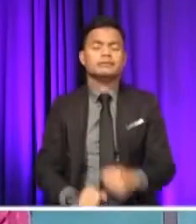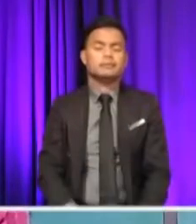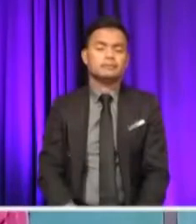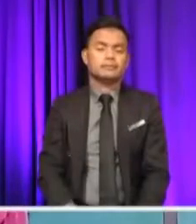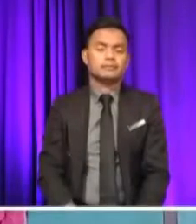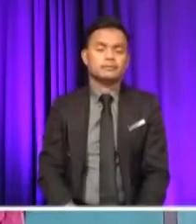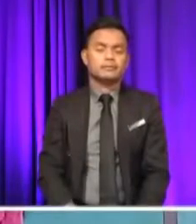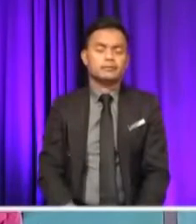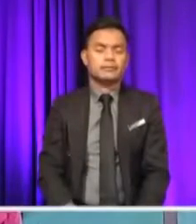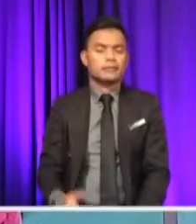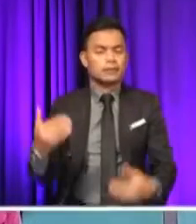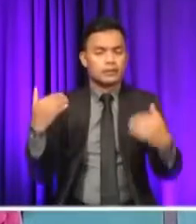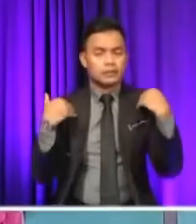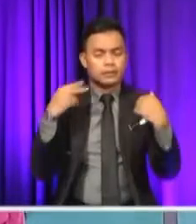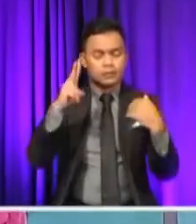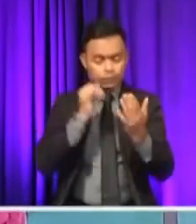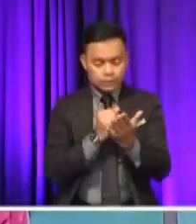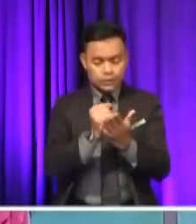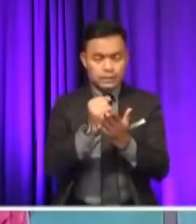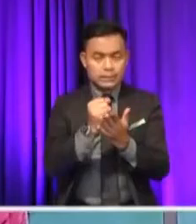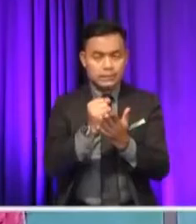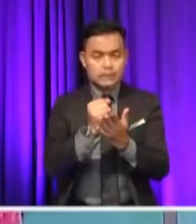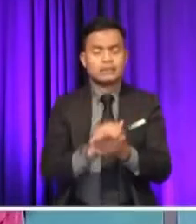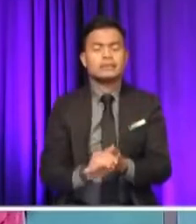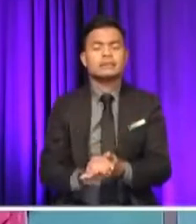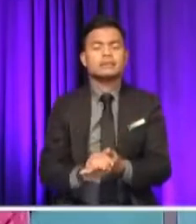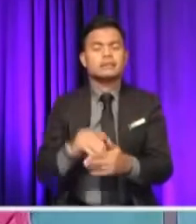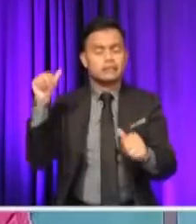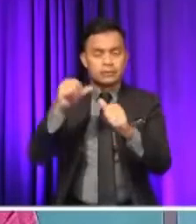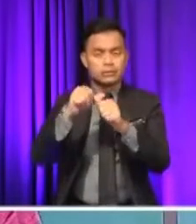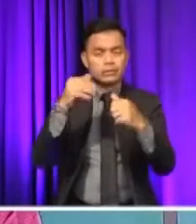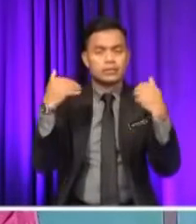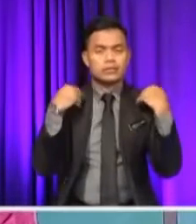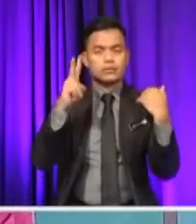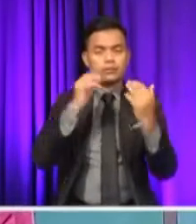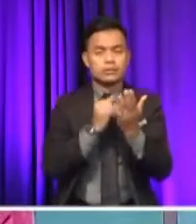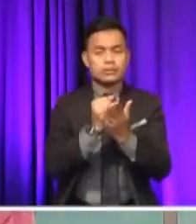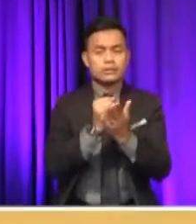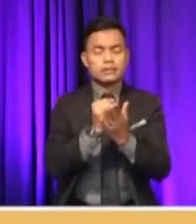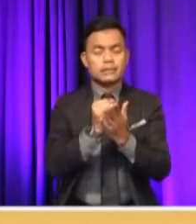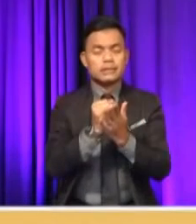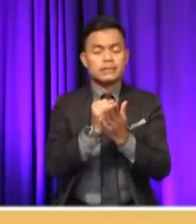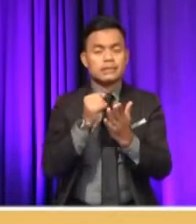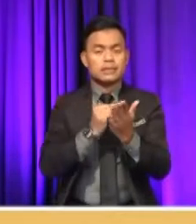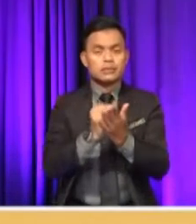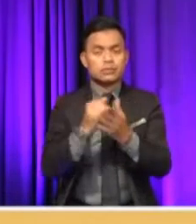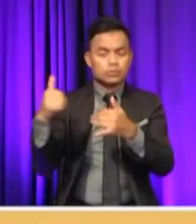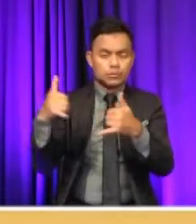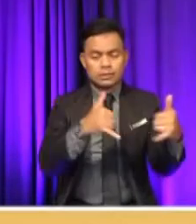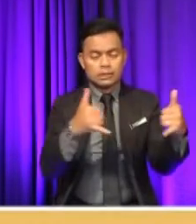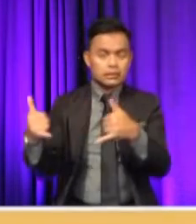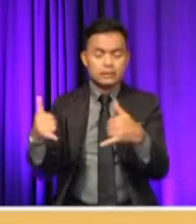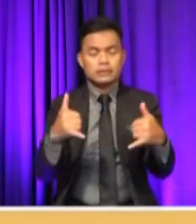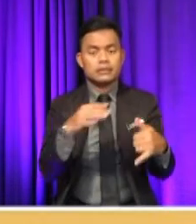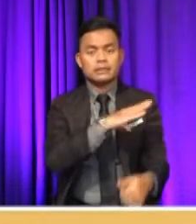elektrik. Macam motor tadi ada dua jenis, arus pun ada dua jenis juga. Kita ada arus ulang alik AU dan lagi satu